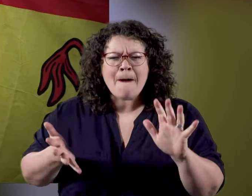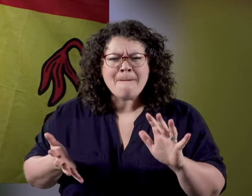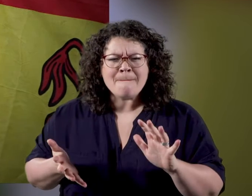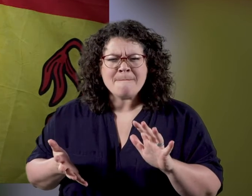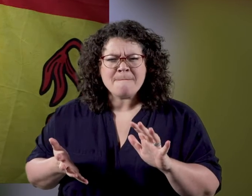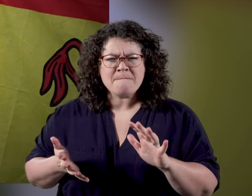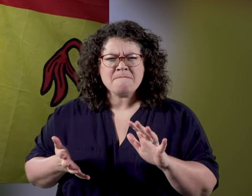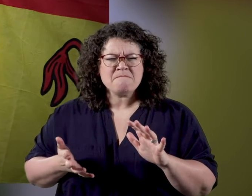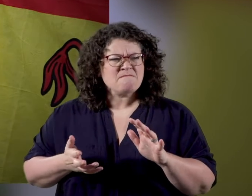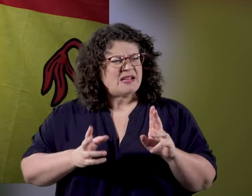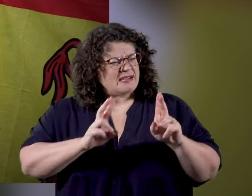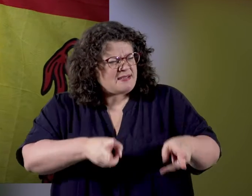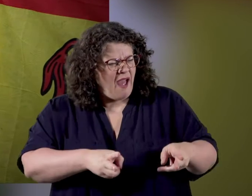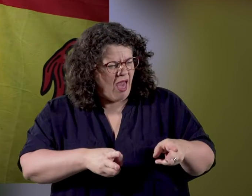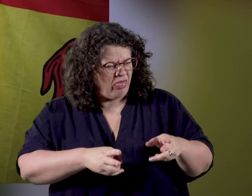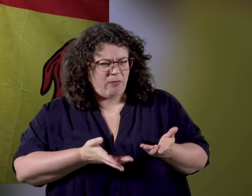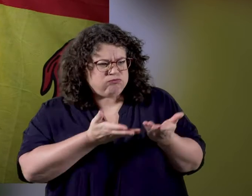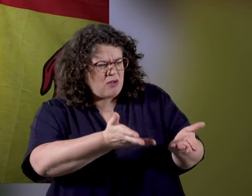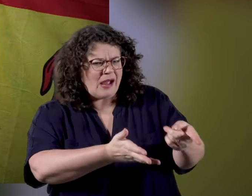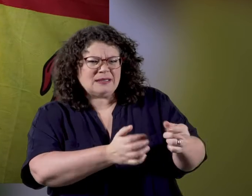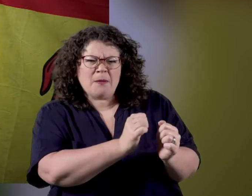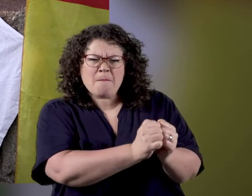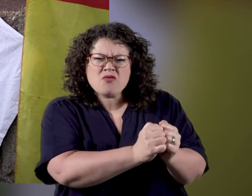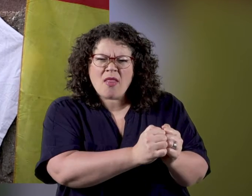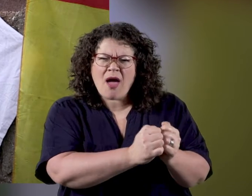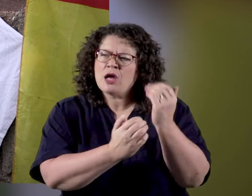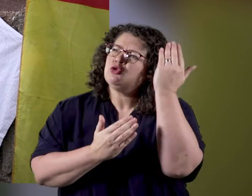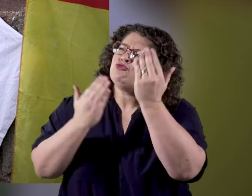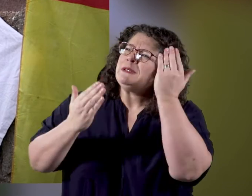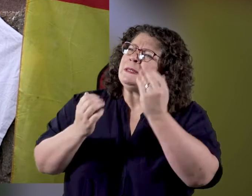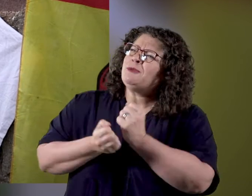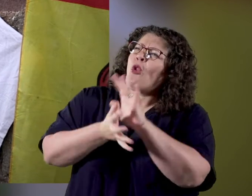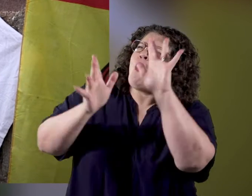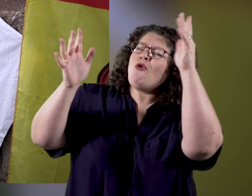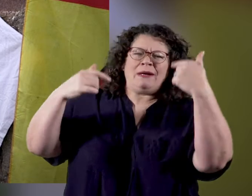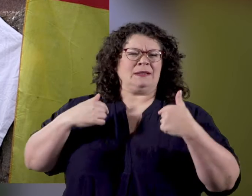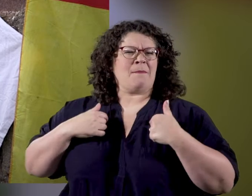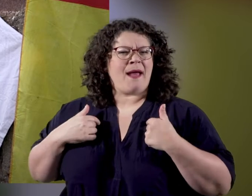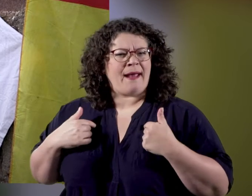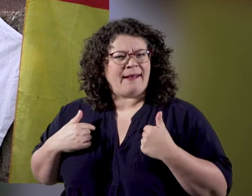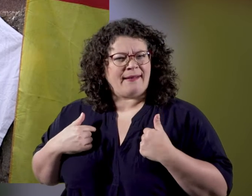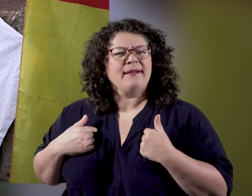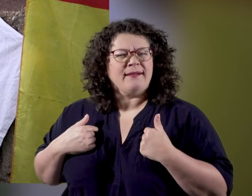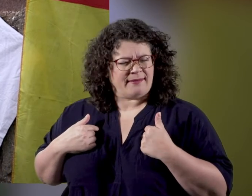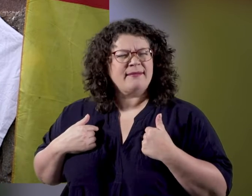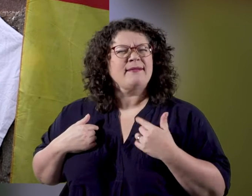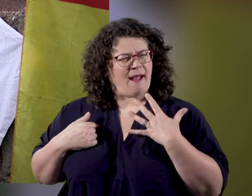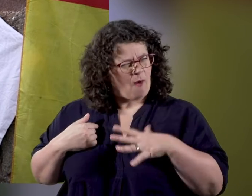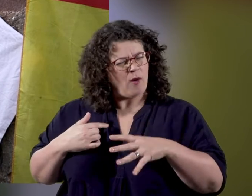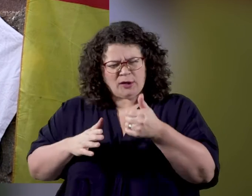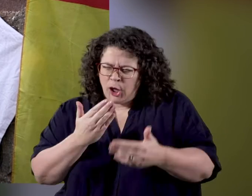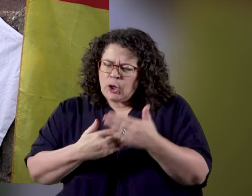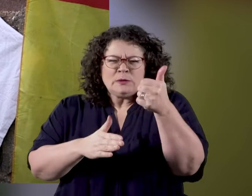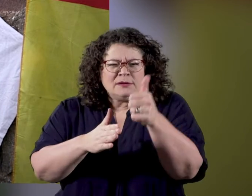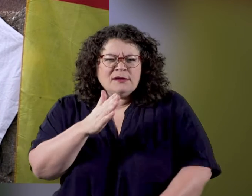Llifon, am beidio ildio i dywysog Cymru. Na, fi yw Robert,